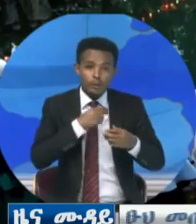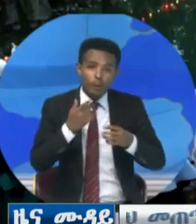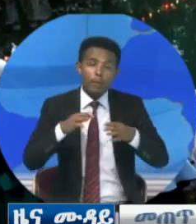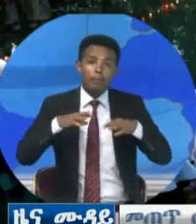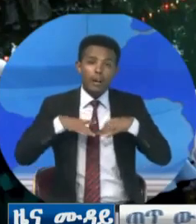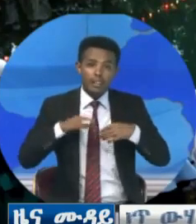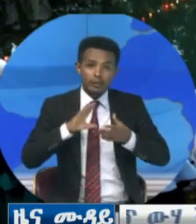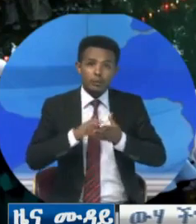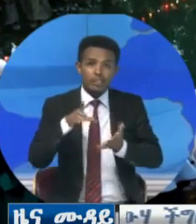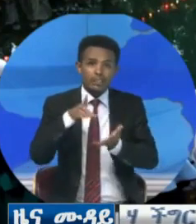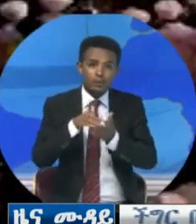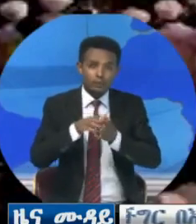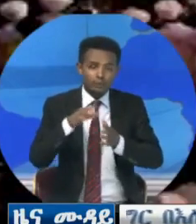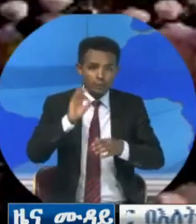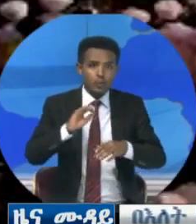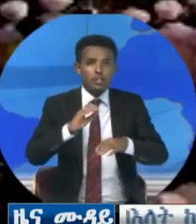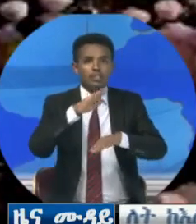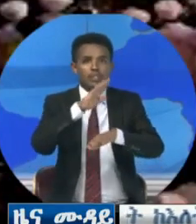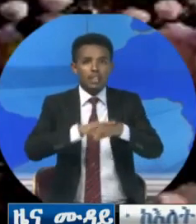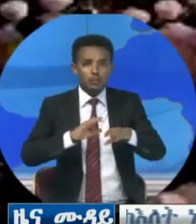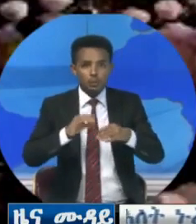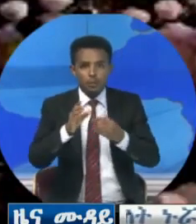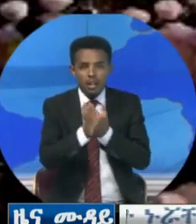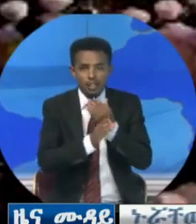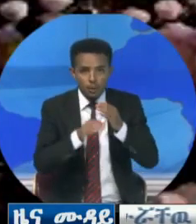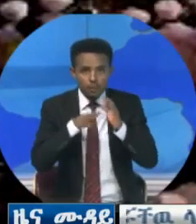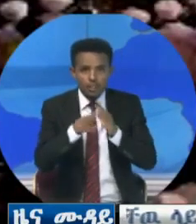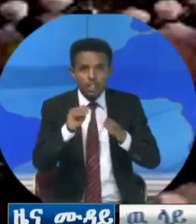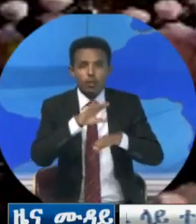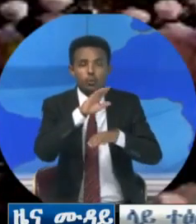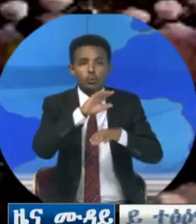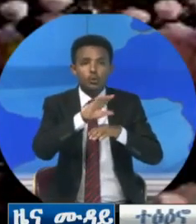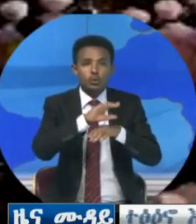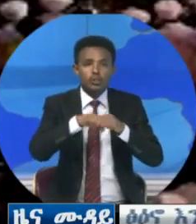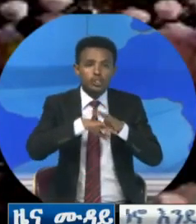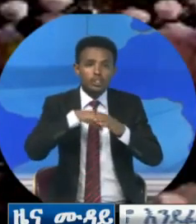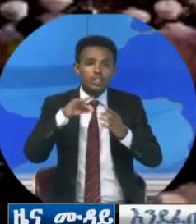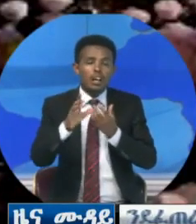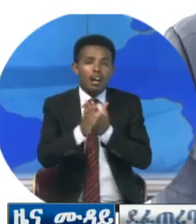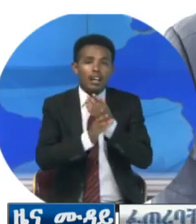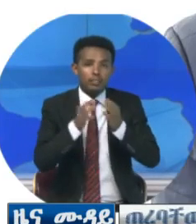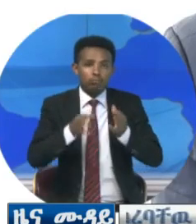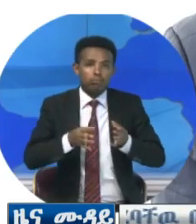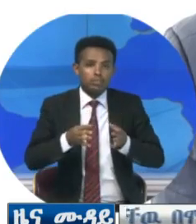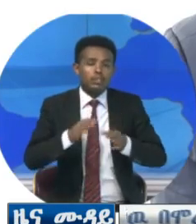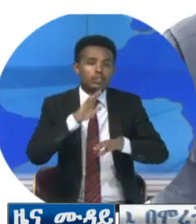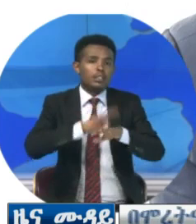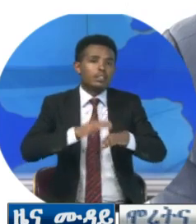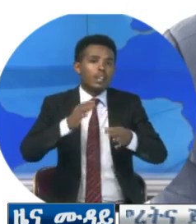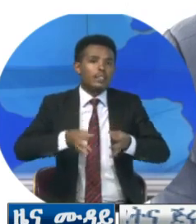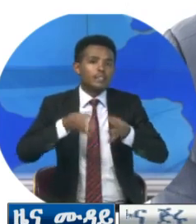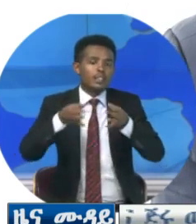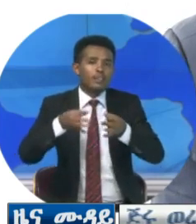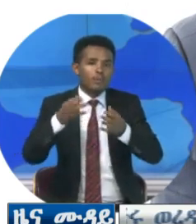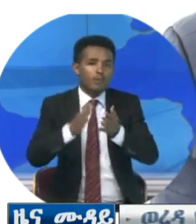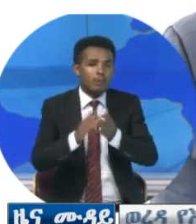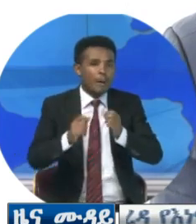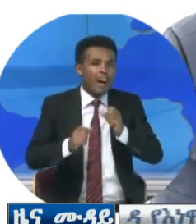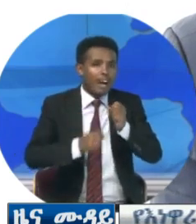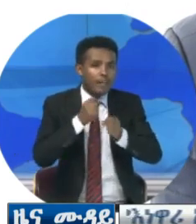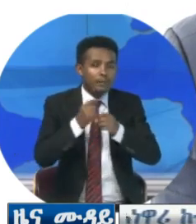እንዲያከብሩ ጥሪያቸውን ከሀገር ውስጥና ከውጭ ሀገር ለሚገኙ ዜጎች እንዲሁም ለሌሎች ጎብኚዎች አስተላልፈዋል። ዓለም ደረጃ የታወቀልንን